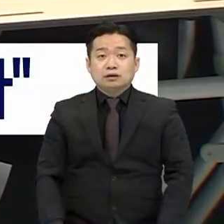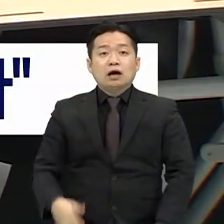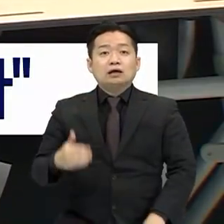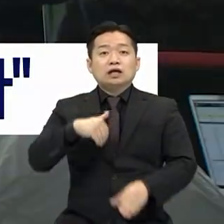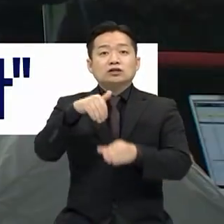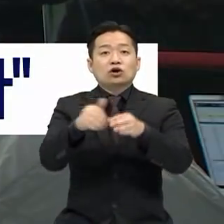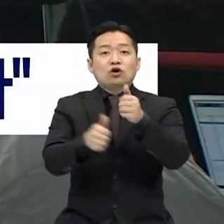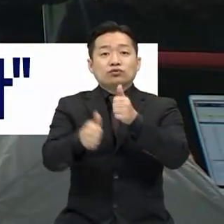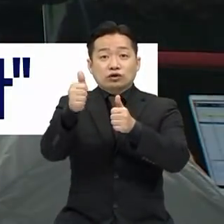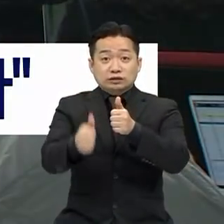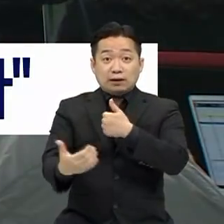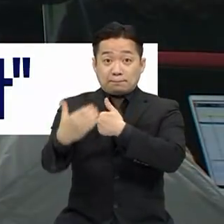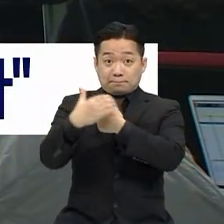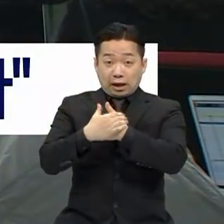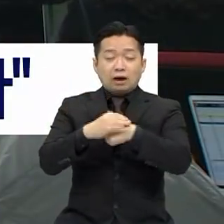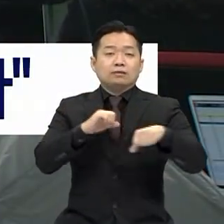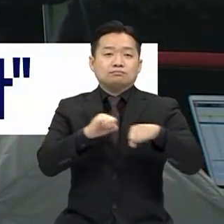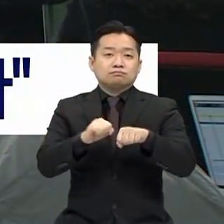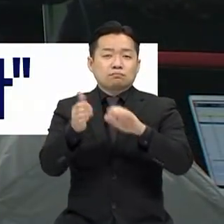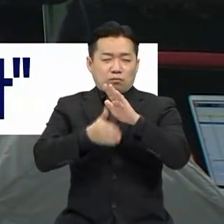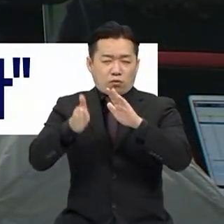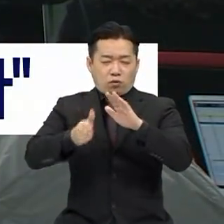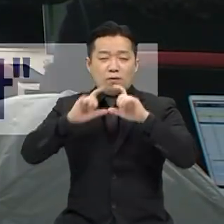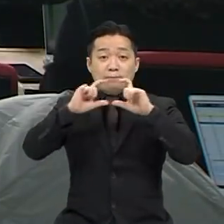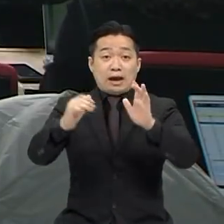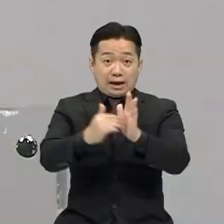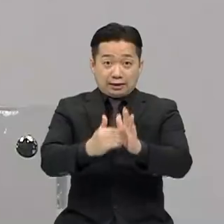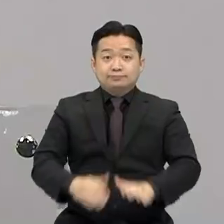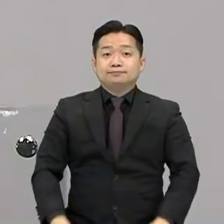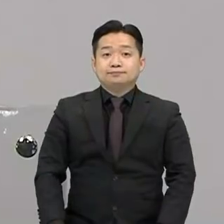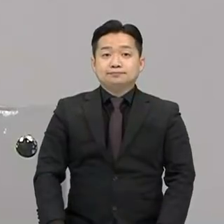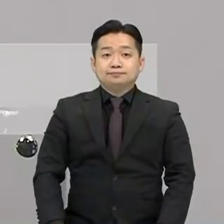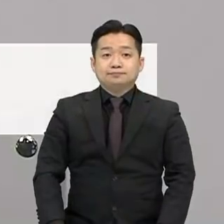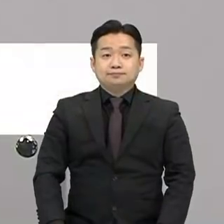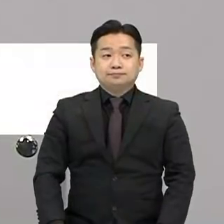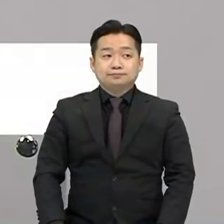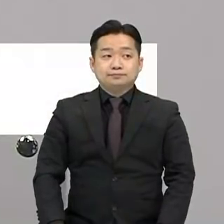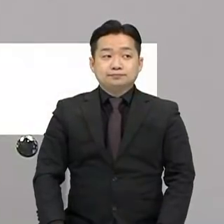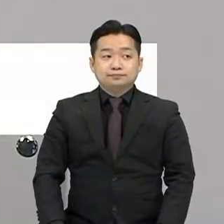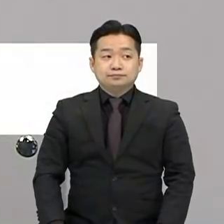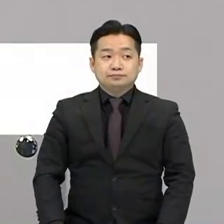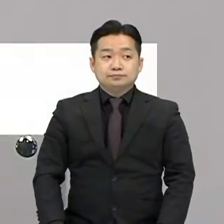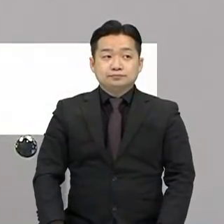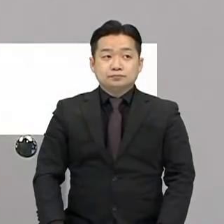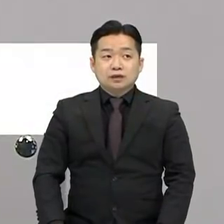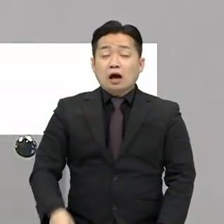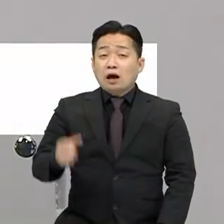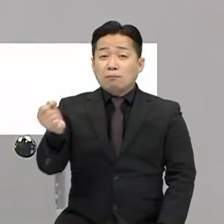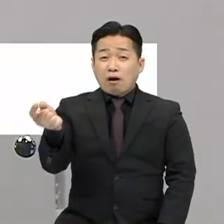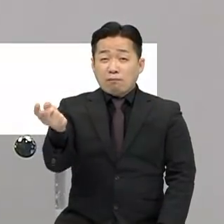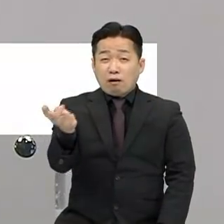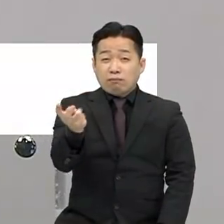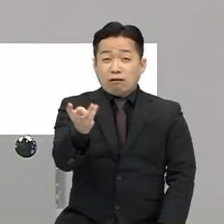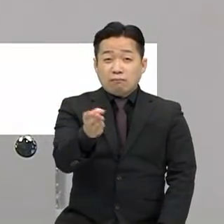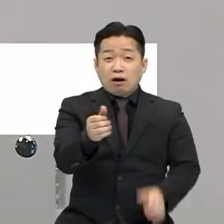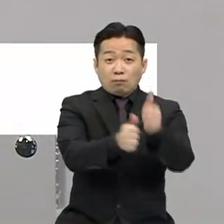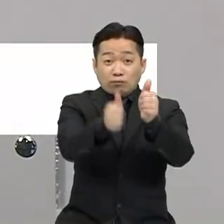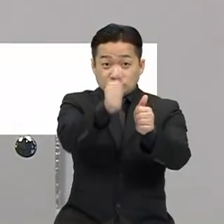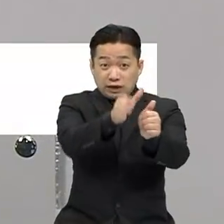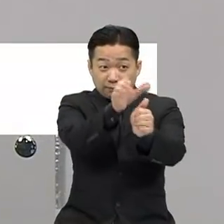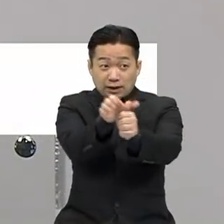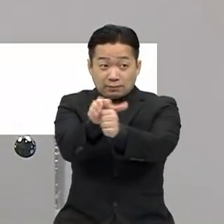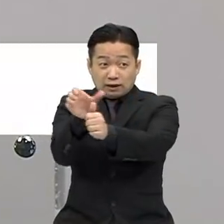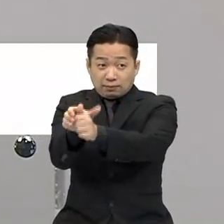역할을 본격적으로 수행하겠다 는 뜻을 밝혔습니다 일부 그 본부장 대신 분들한테는 제가